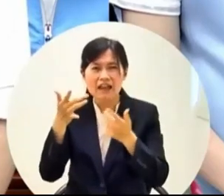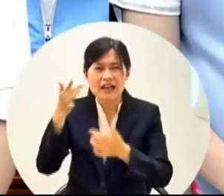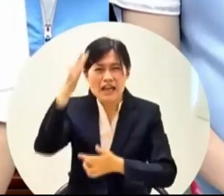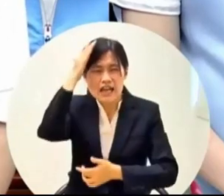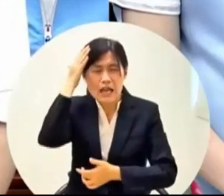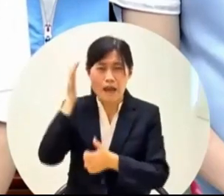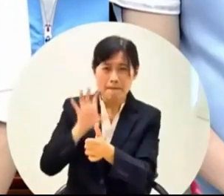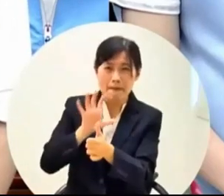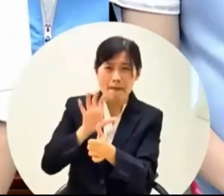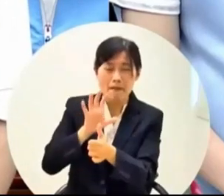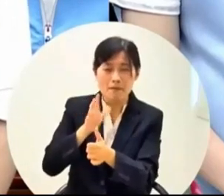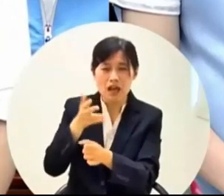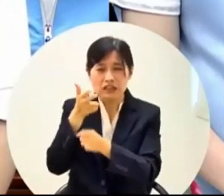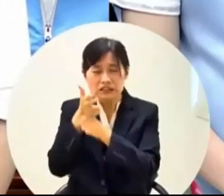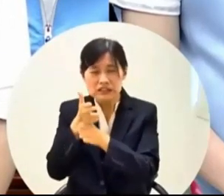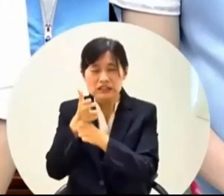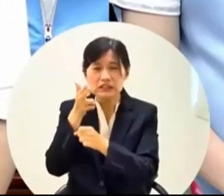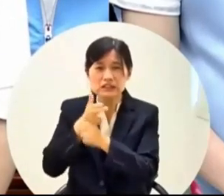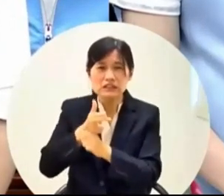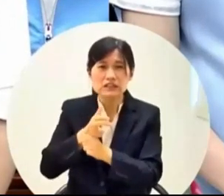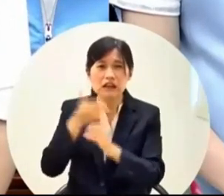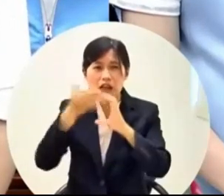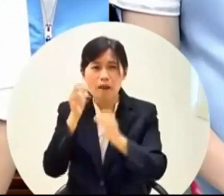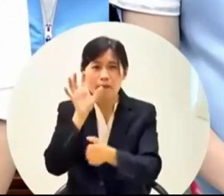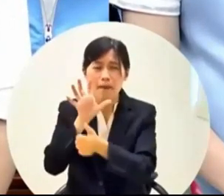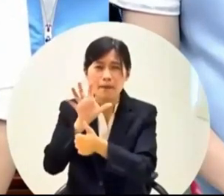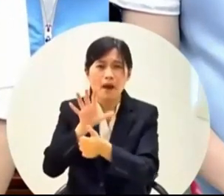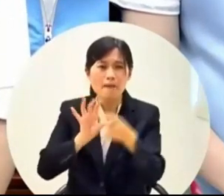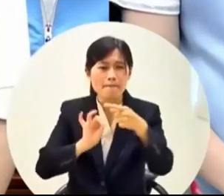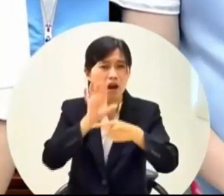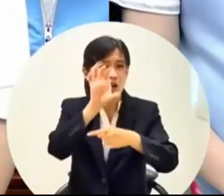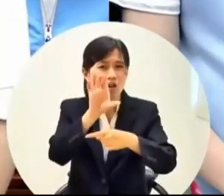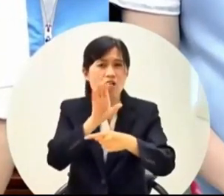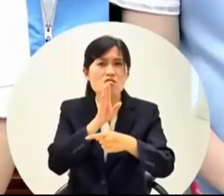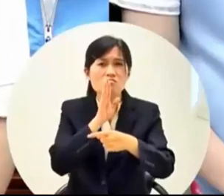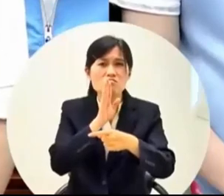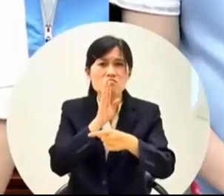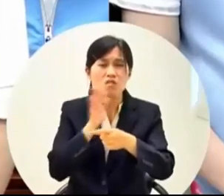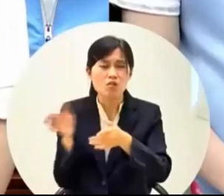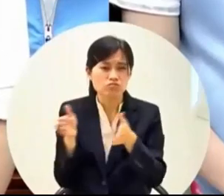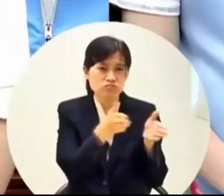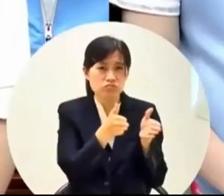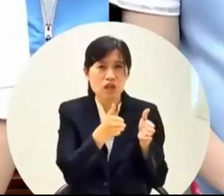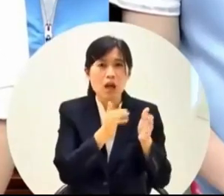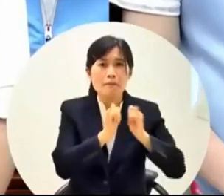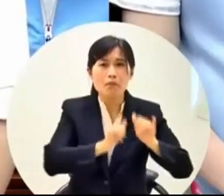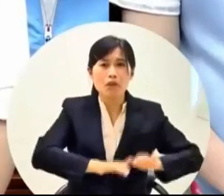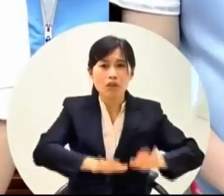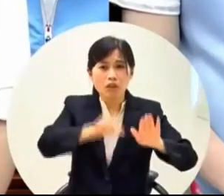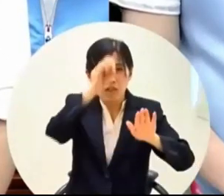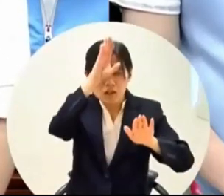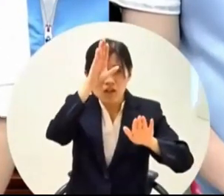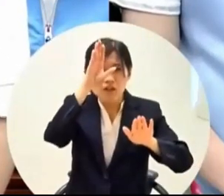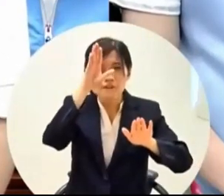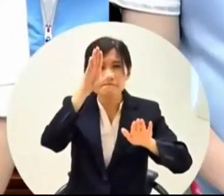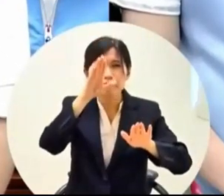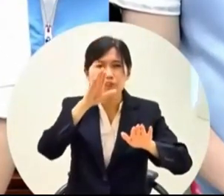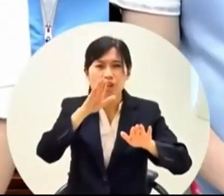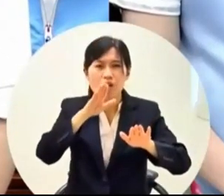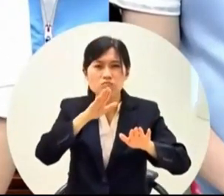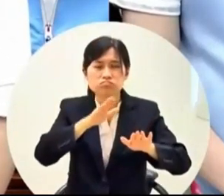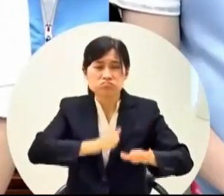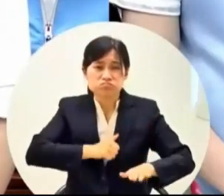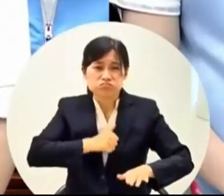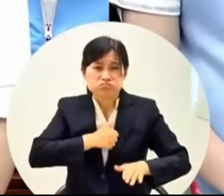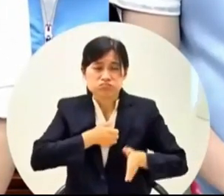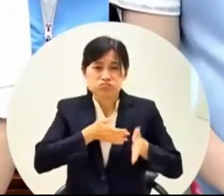么骂就怎么骂。事实上 90% 以上的媒体都向执政党民进党靠拢，甚至输成，所以使得反对